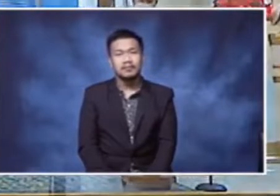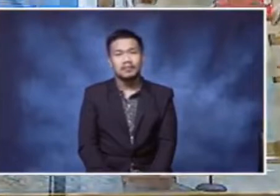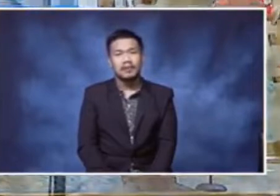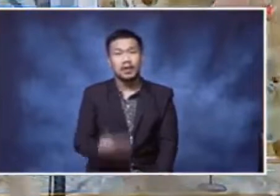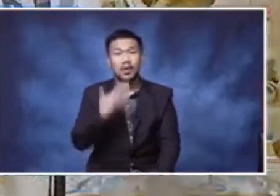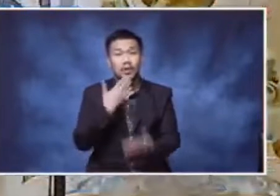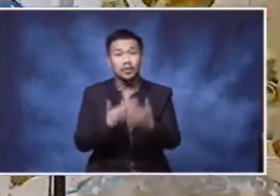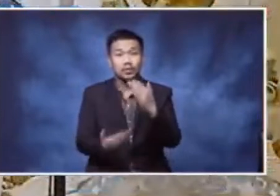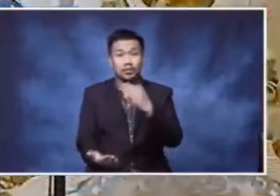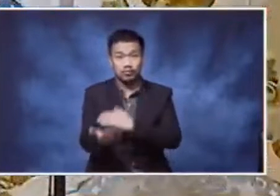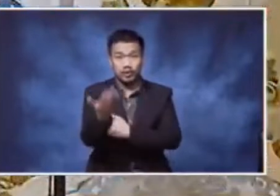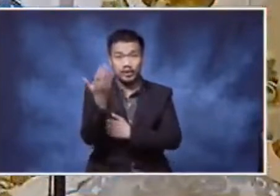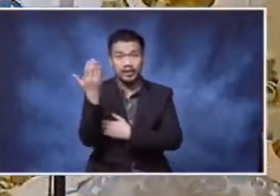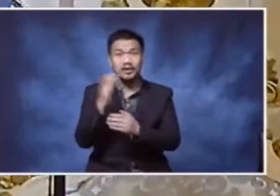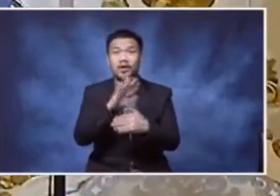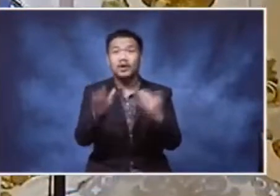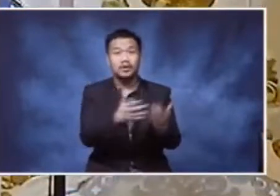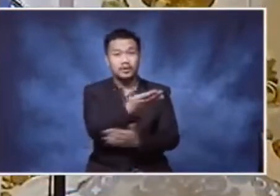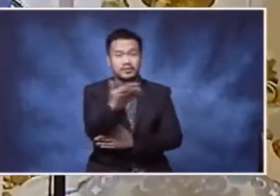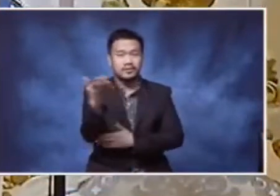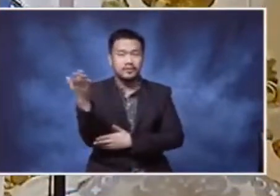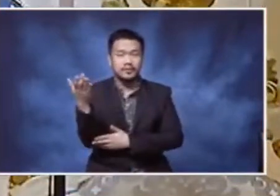Magandang umaga po sa inyong lahat.